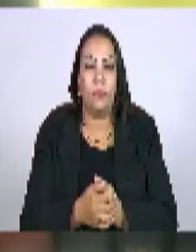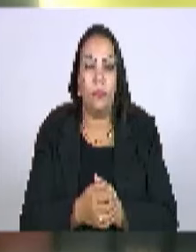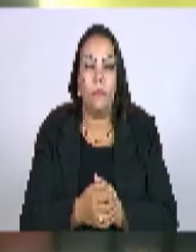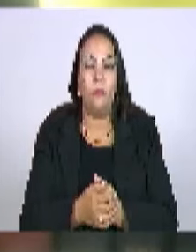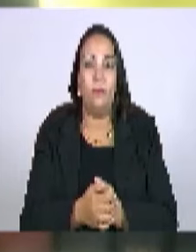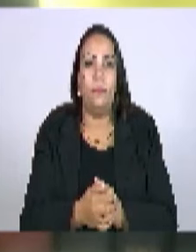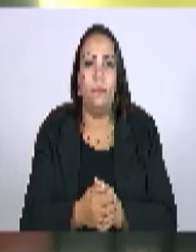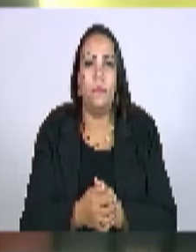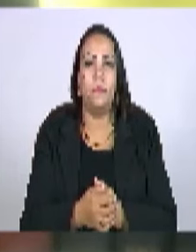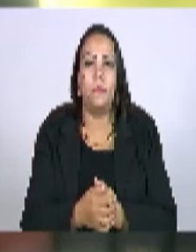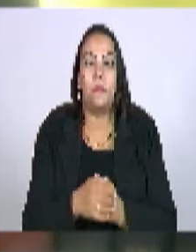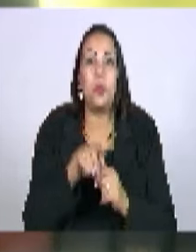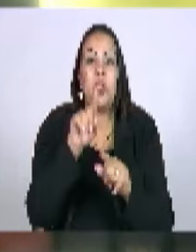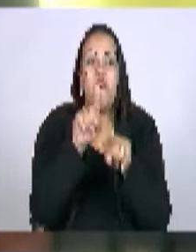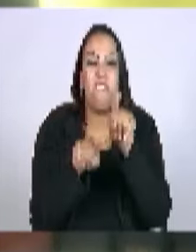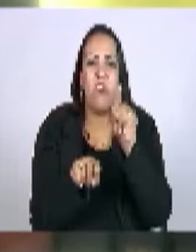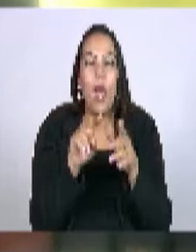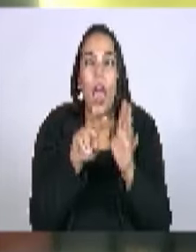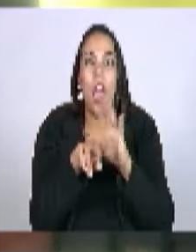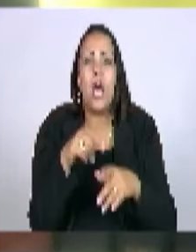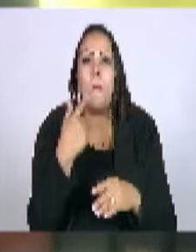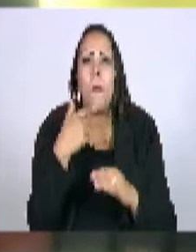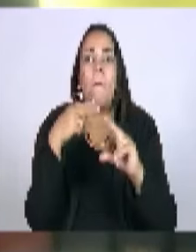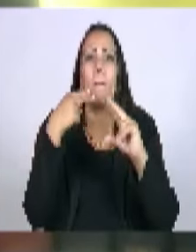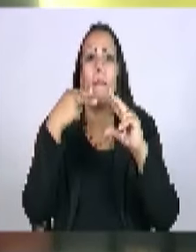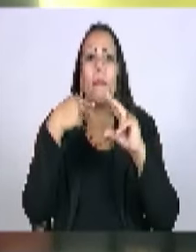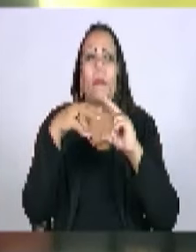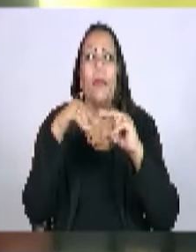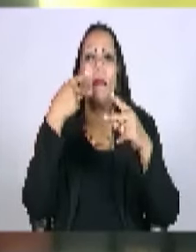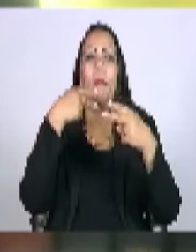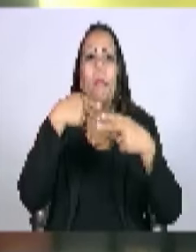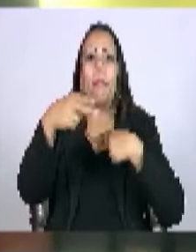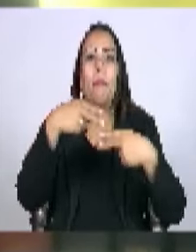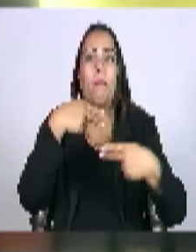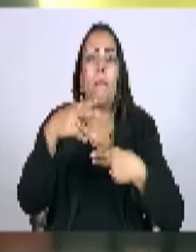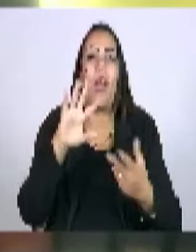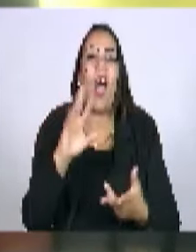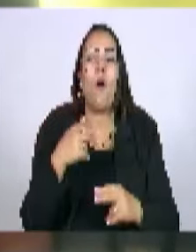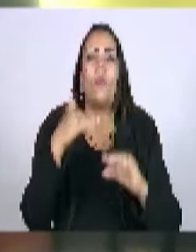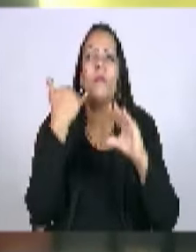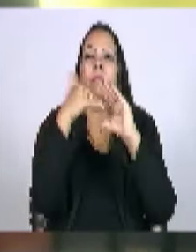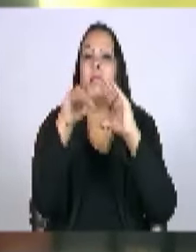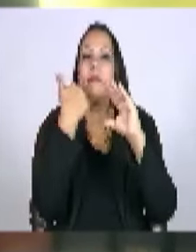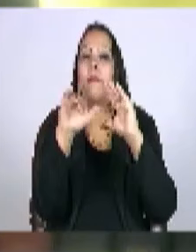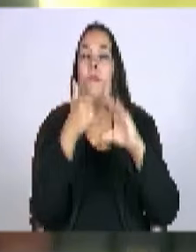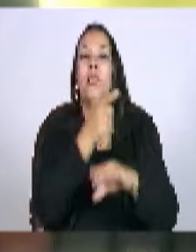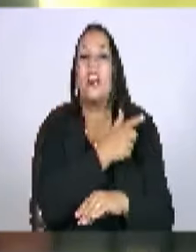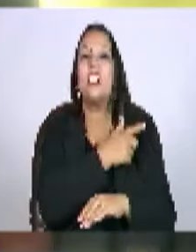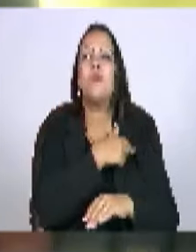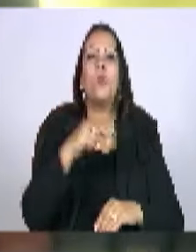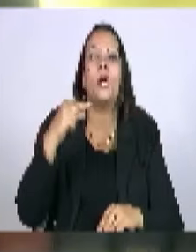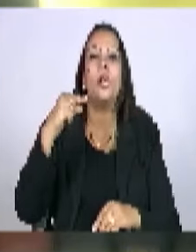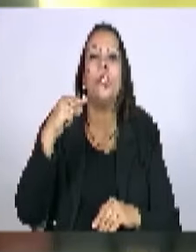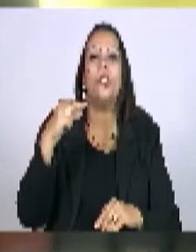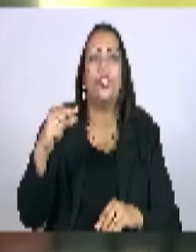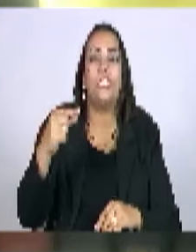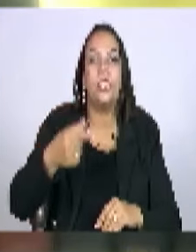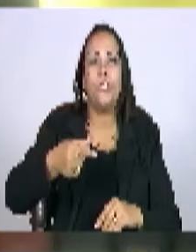برض في حاجه اسمها تشات جي بي تي ده واحد من البرامج اللي موجوده في الذكاء الاصطناعي